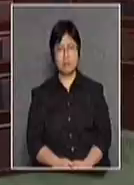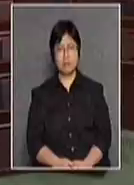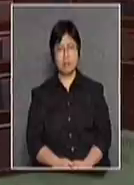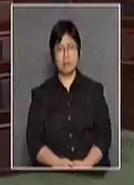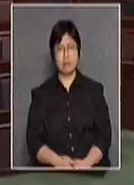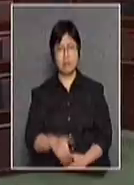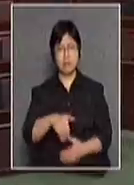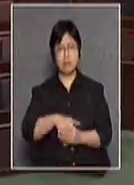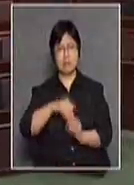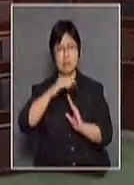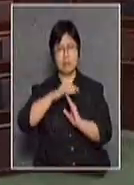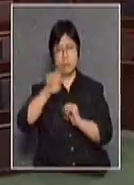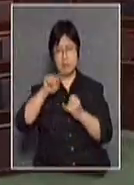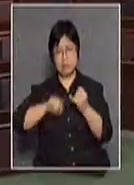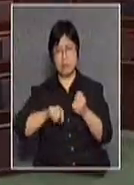停止表決，顯示結果。